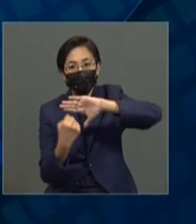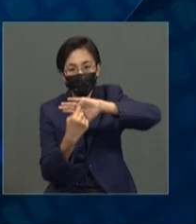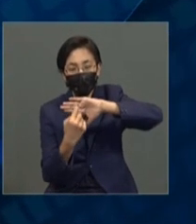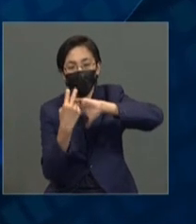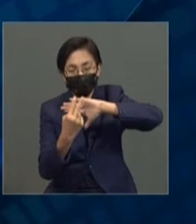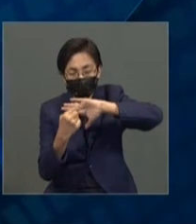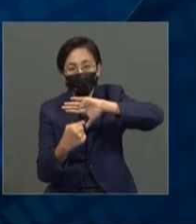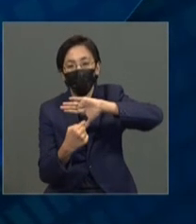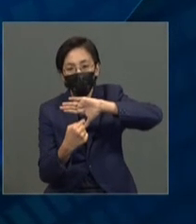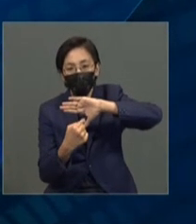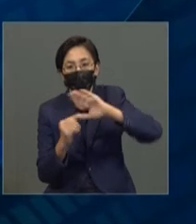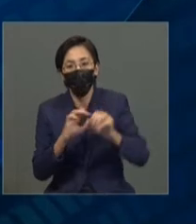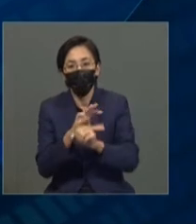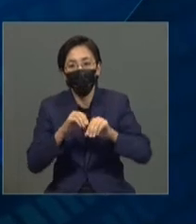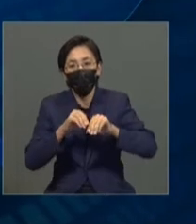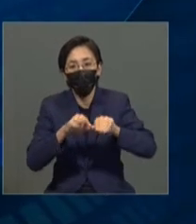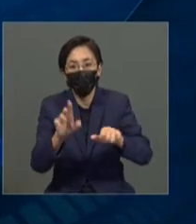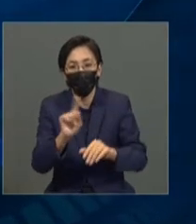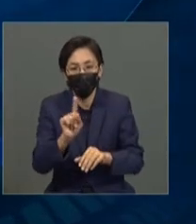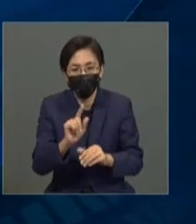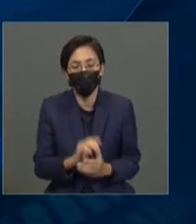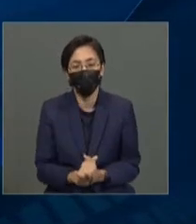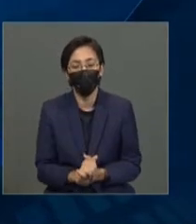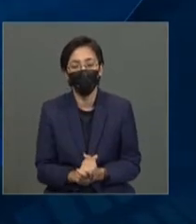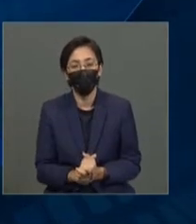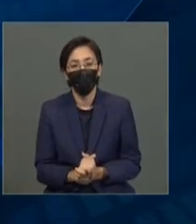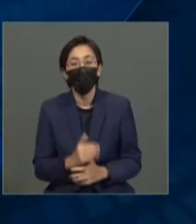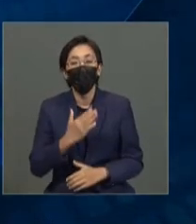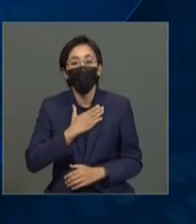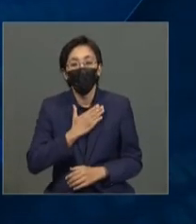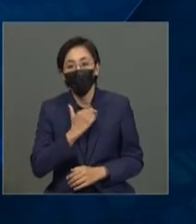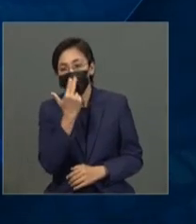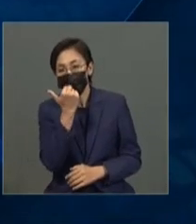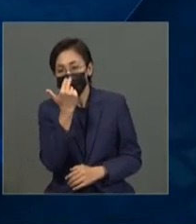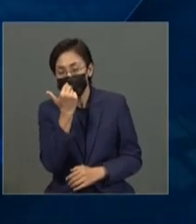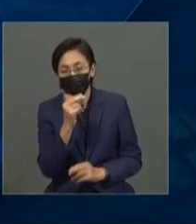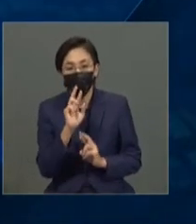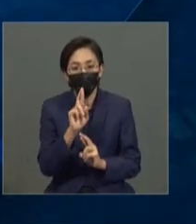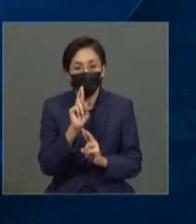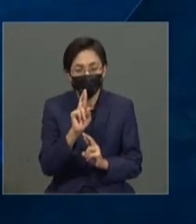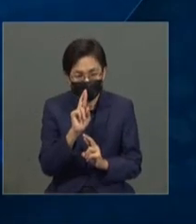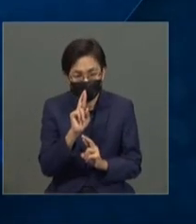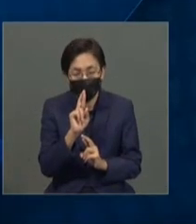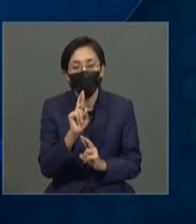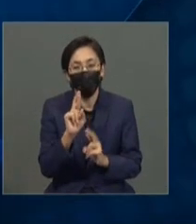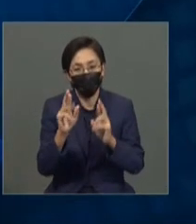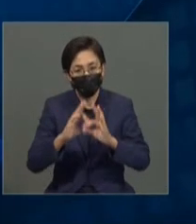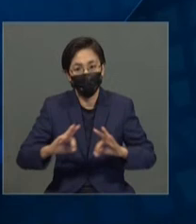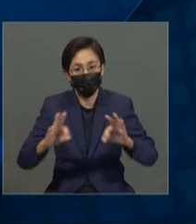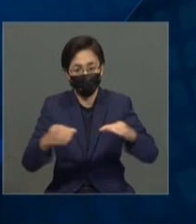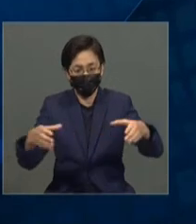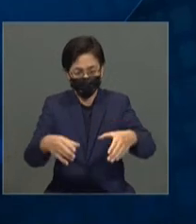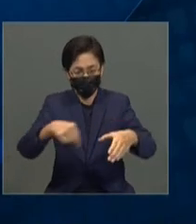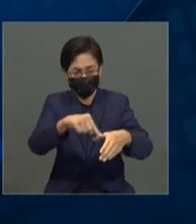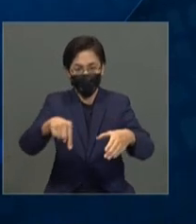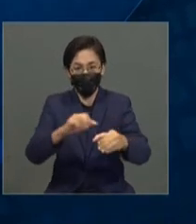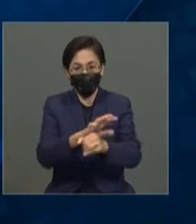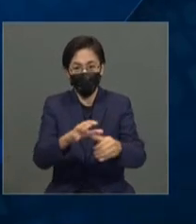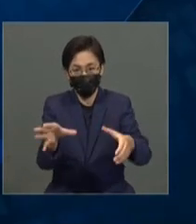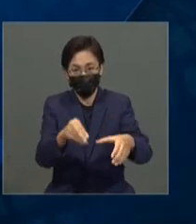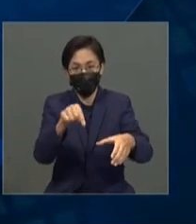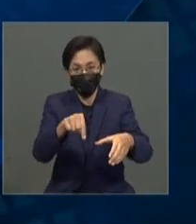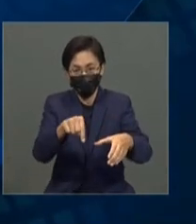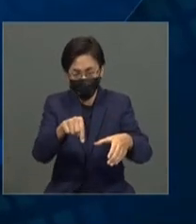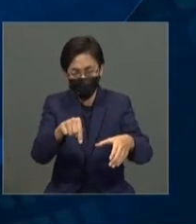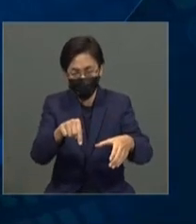าในส่วนของคลัสเตอร์ที่เราเฝ้าระวังถือได้ว่าเป็นคลัสเตอร์สำคัญนะคะกทม.